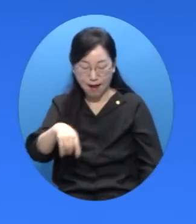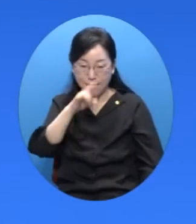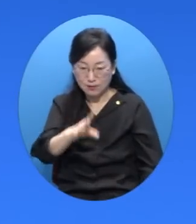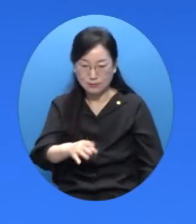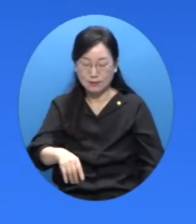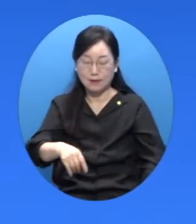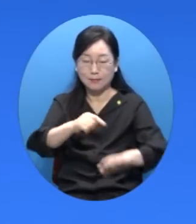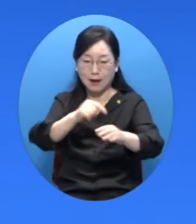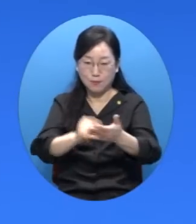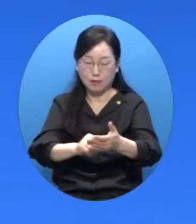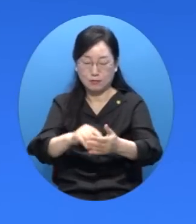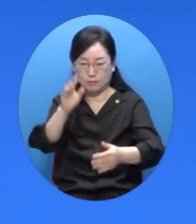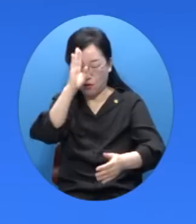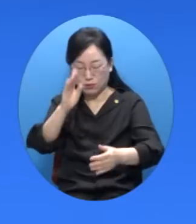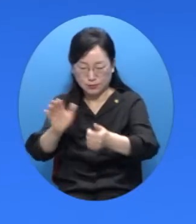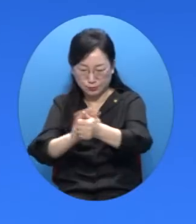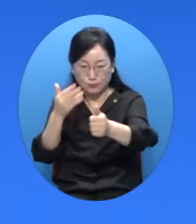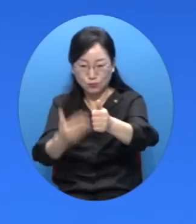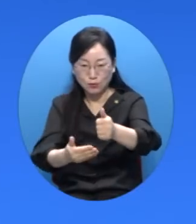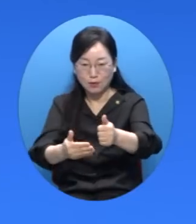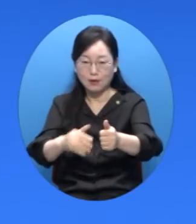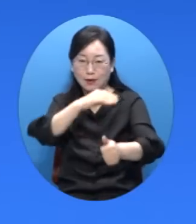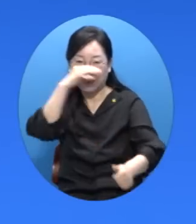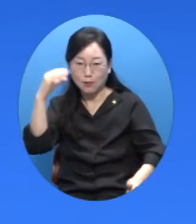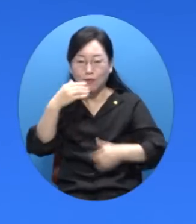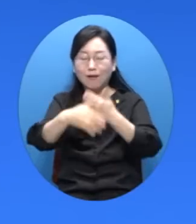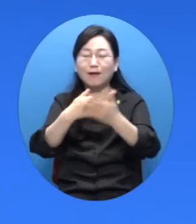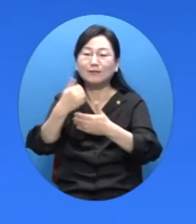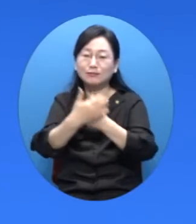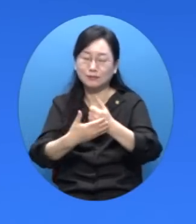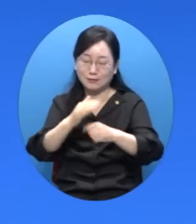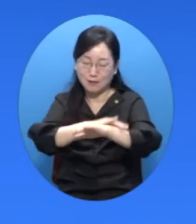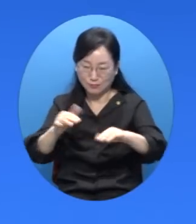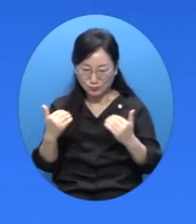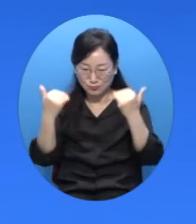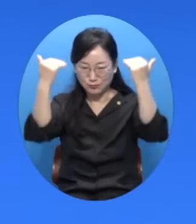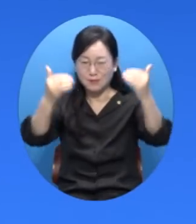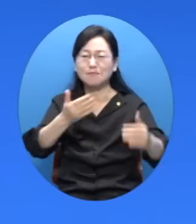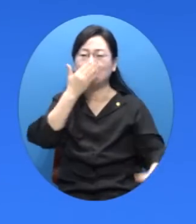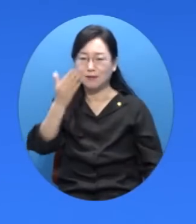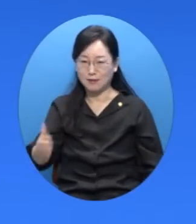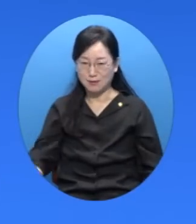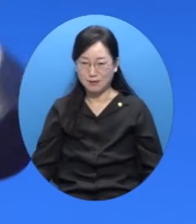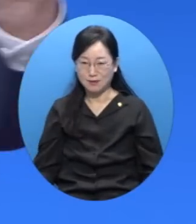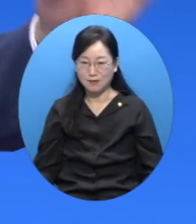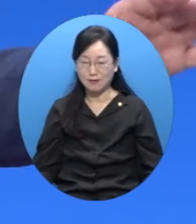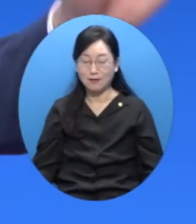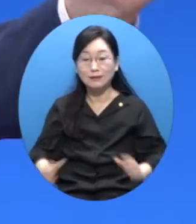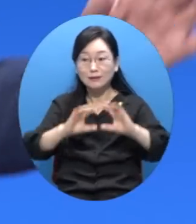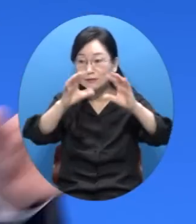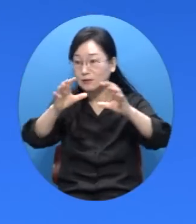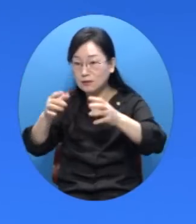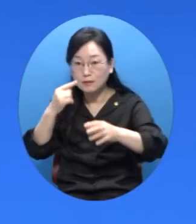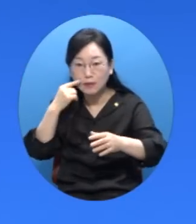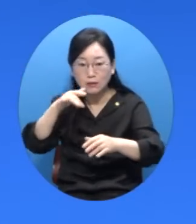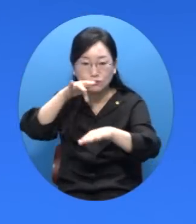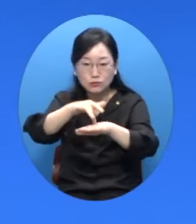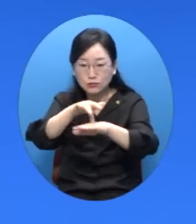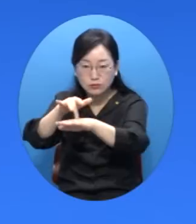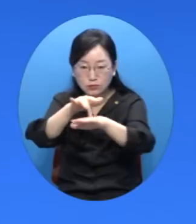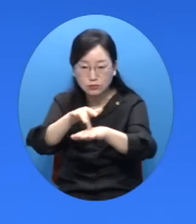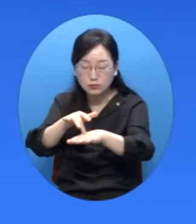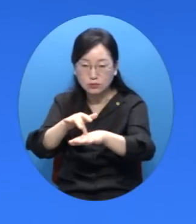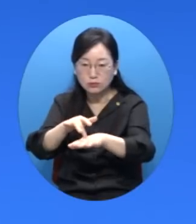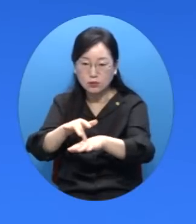마음의 병을 바로잡아줄 때 그 아이가 바로 되고 하나님의 은혜 가운데 잘 성장하게 되는 것입니다. 이 세상에 얼마나 많은 귀신들이 우리를